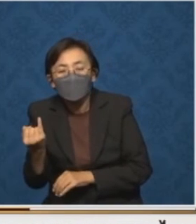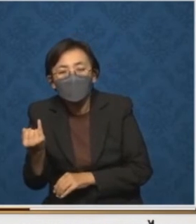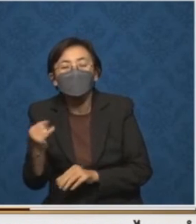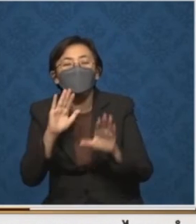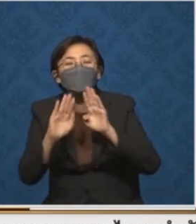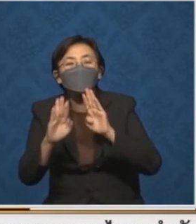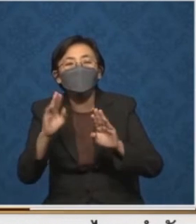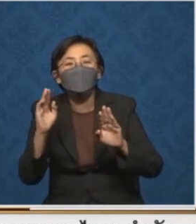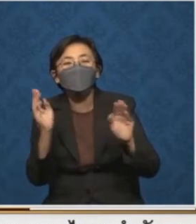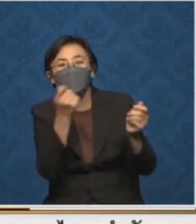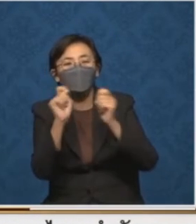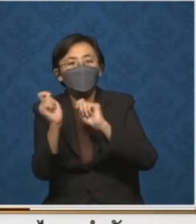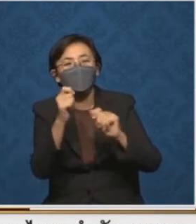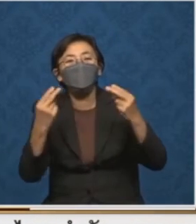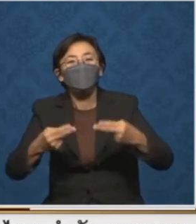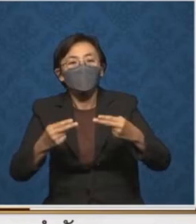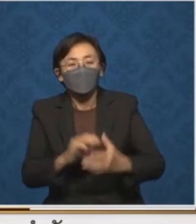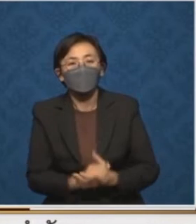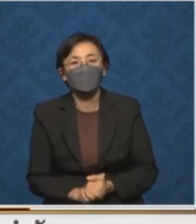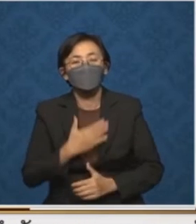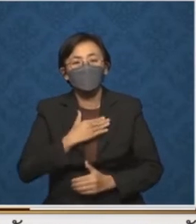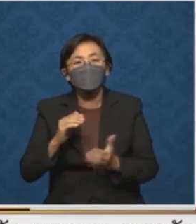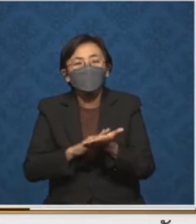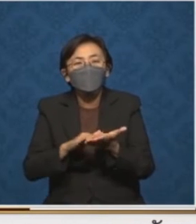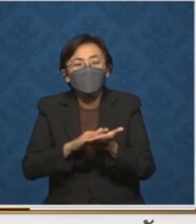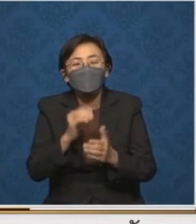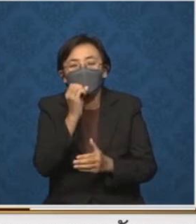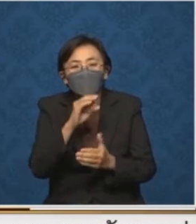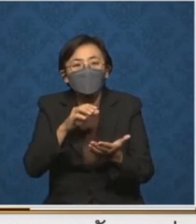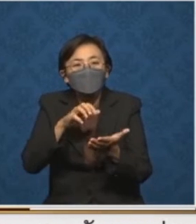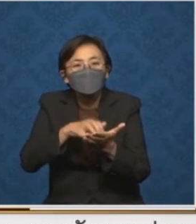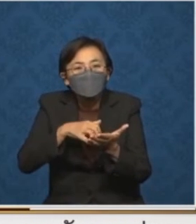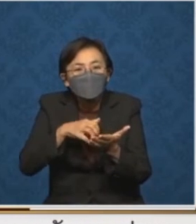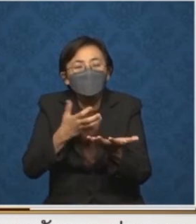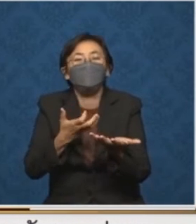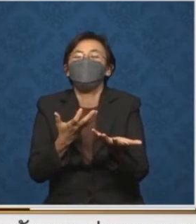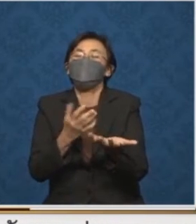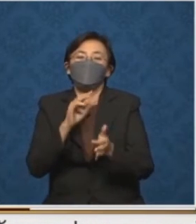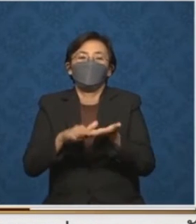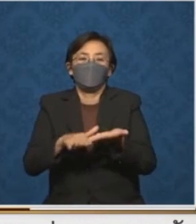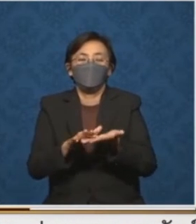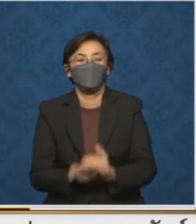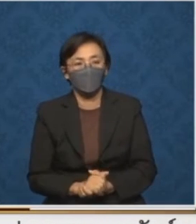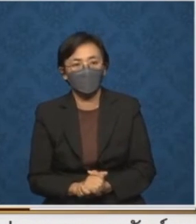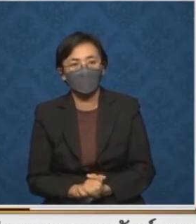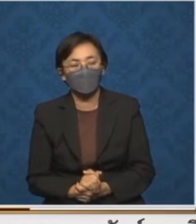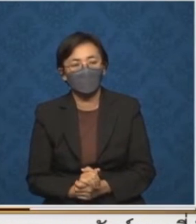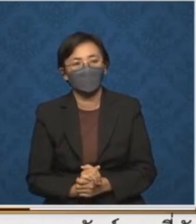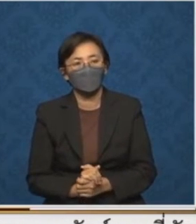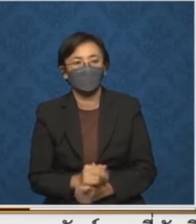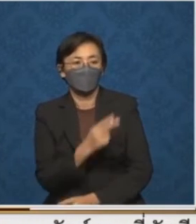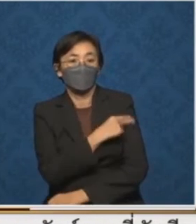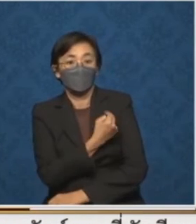กลุ่มนะครับขณะราษชวิทยาไรอายุระแทย์แ่งประเทศไทยเอาผมวาทั้งหมดอ